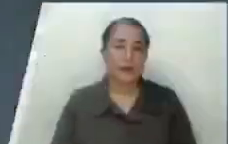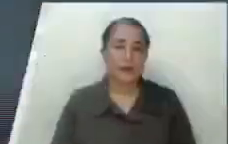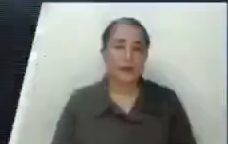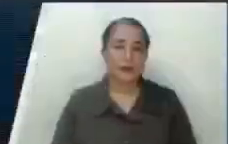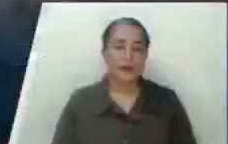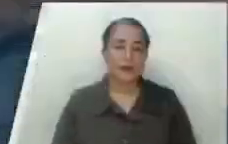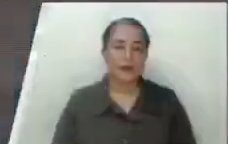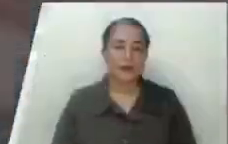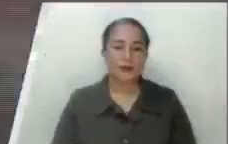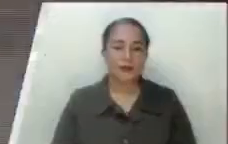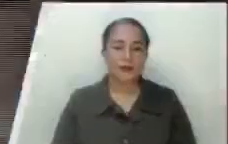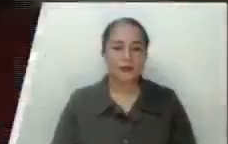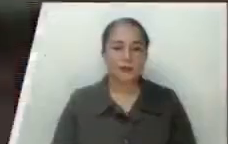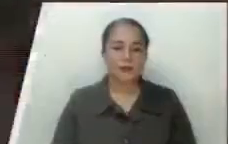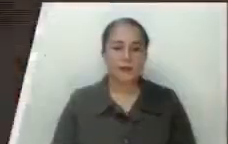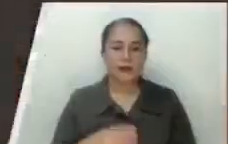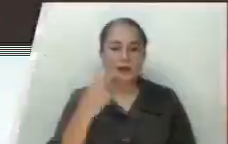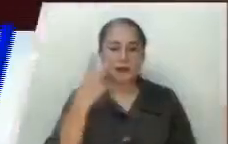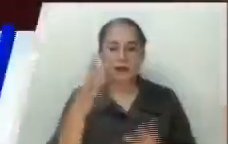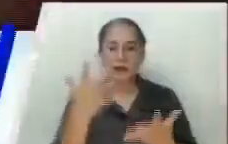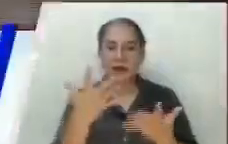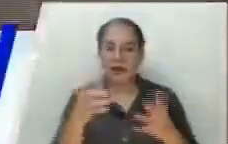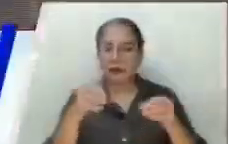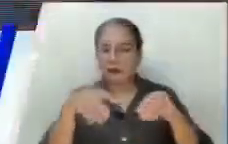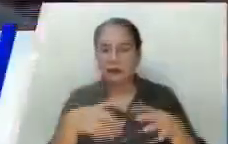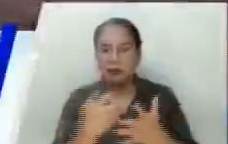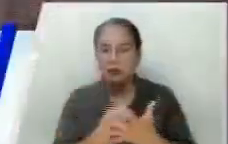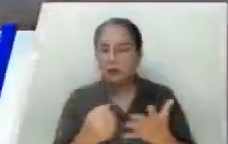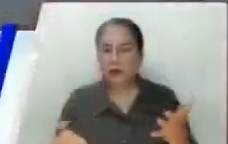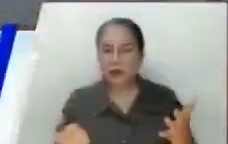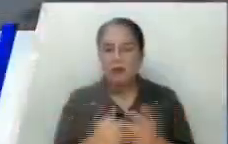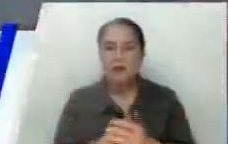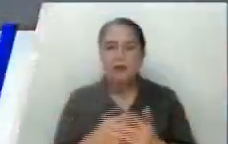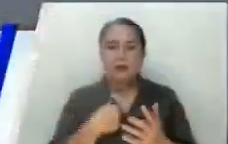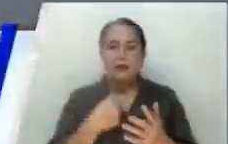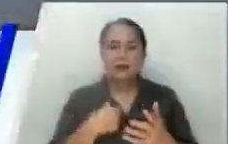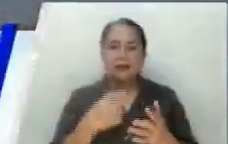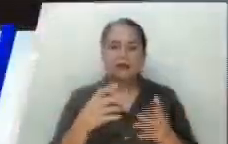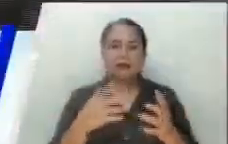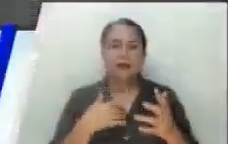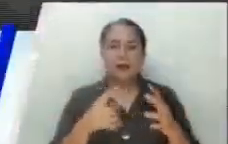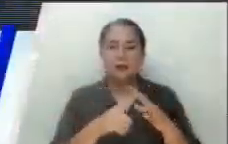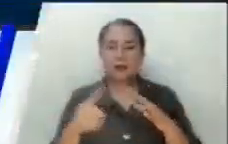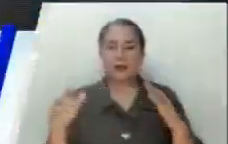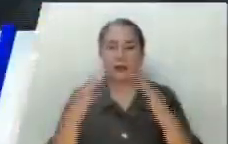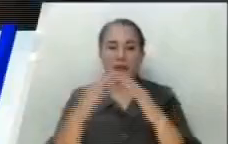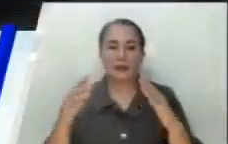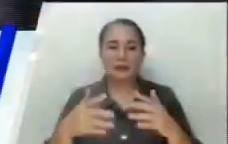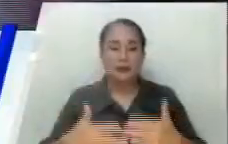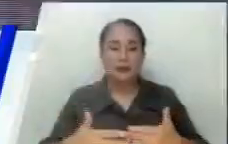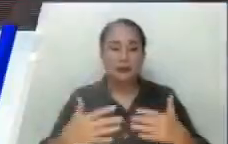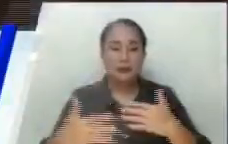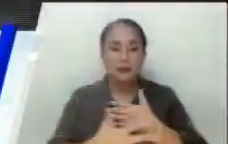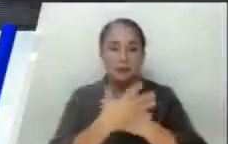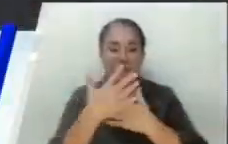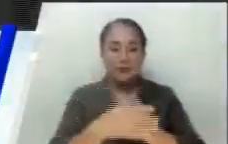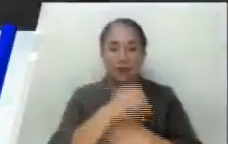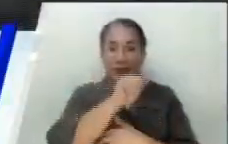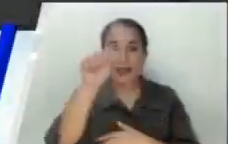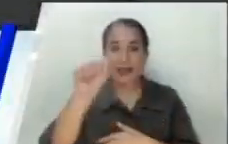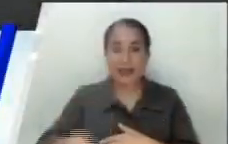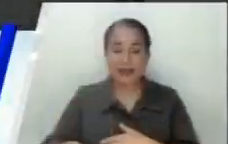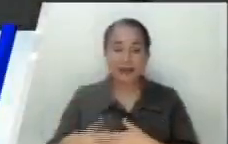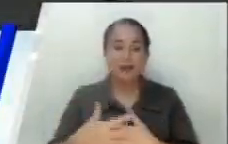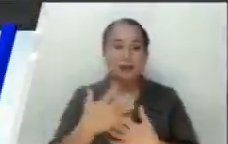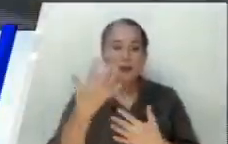Aguinaldo supply kang ano mistulang higanteng evacuation Center ang seawall na ito sa San Jose Antique kung saan muna